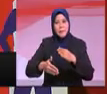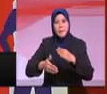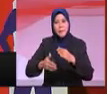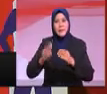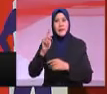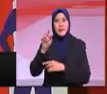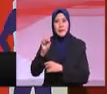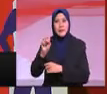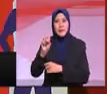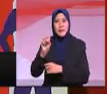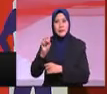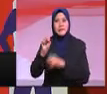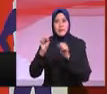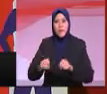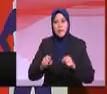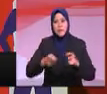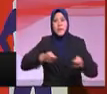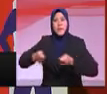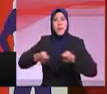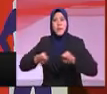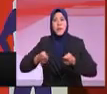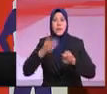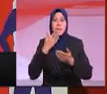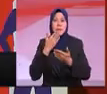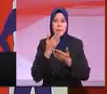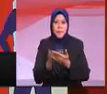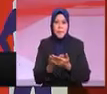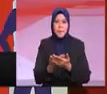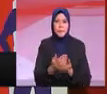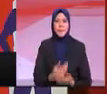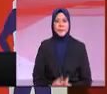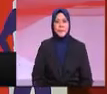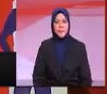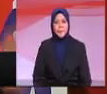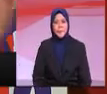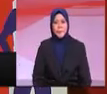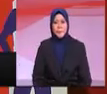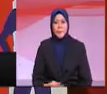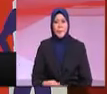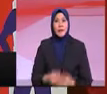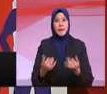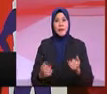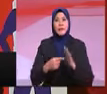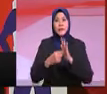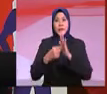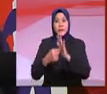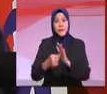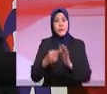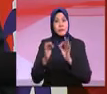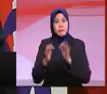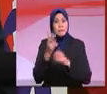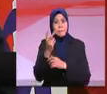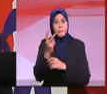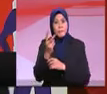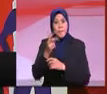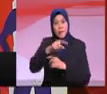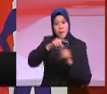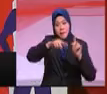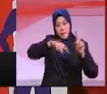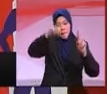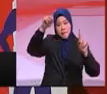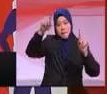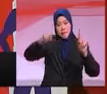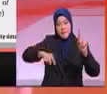kes dah mula dapat dikawal dengan baik. Next. Ini menunjukkan sekarang ini, kalau kita lihat graf ini